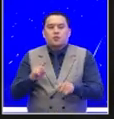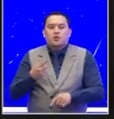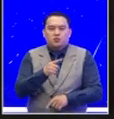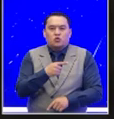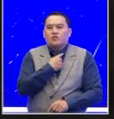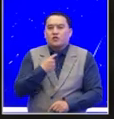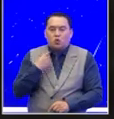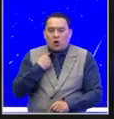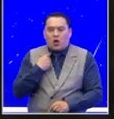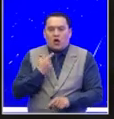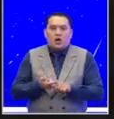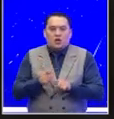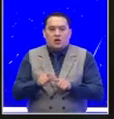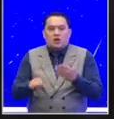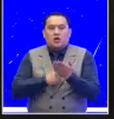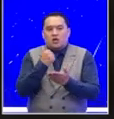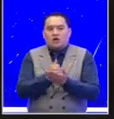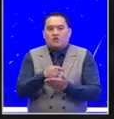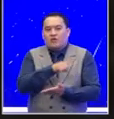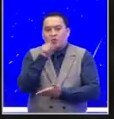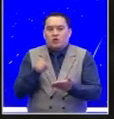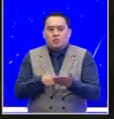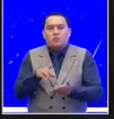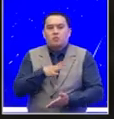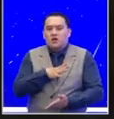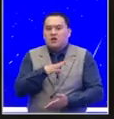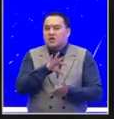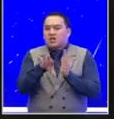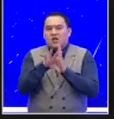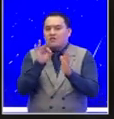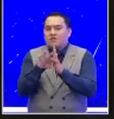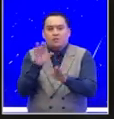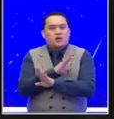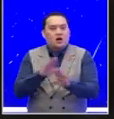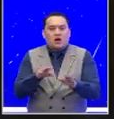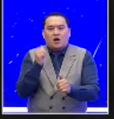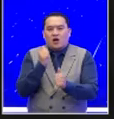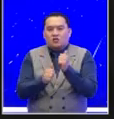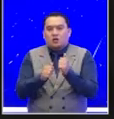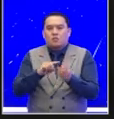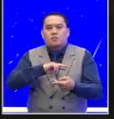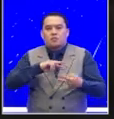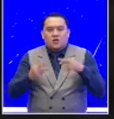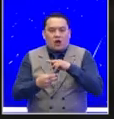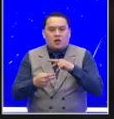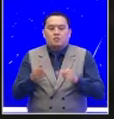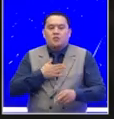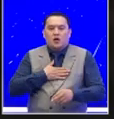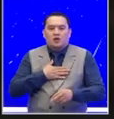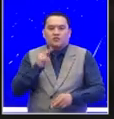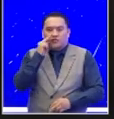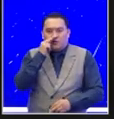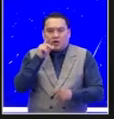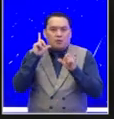именно в Талдыкурган? Это самый главный вопрос. Мы не выбирали город, нам каждый раз его меняли. Сначала мы должны были в